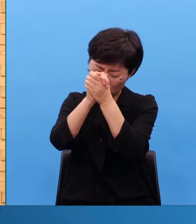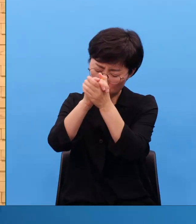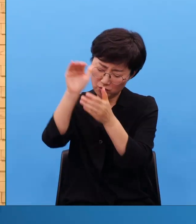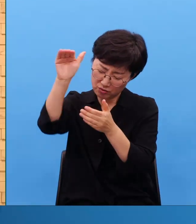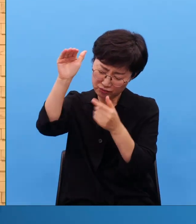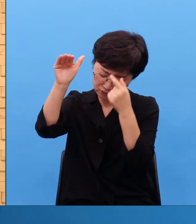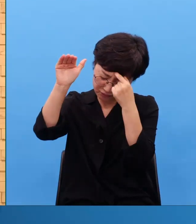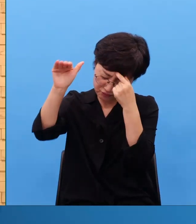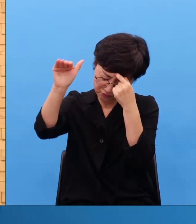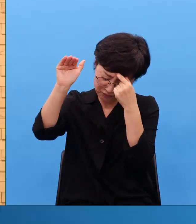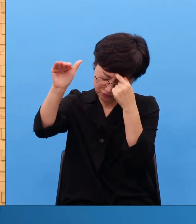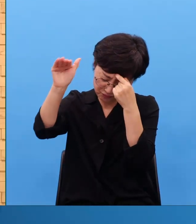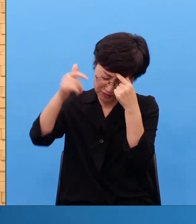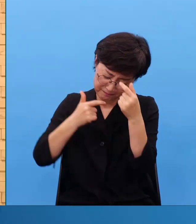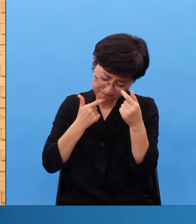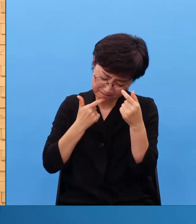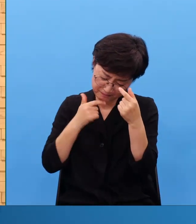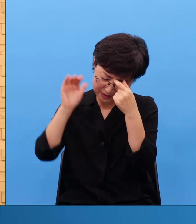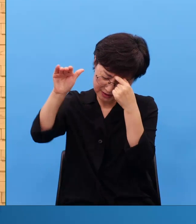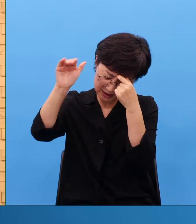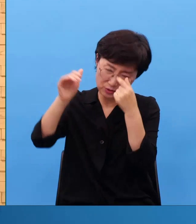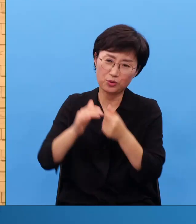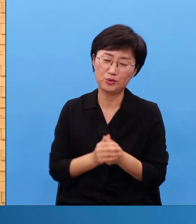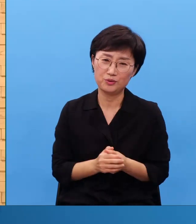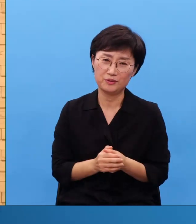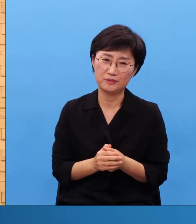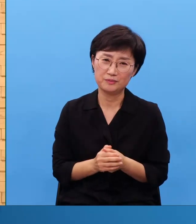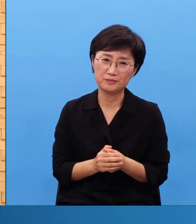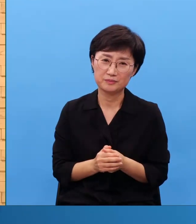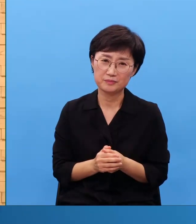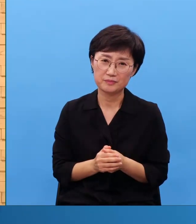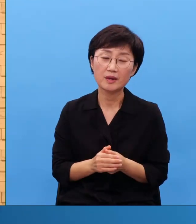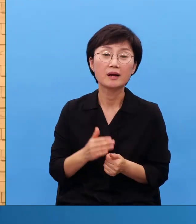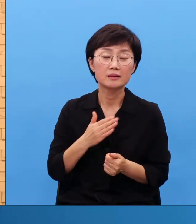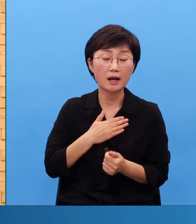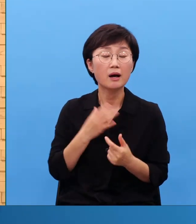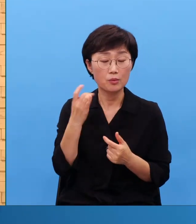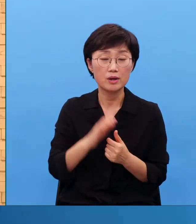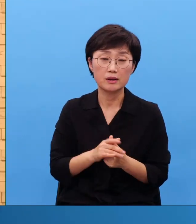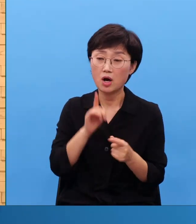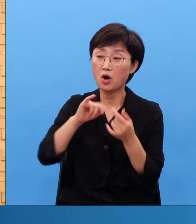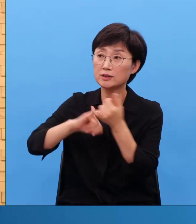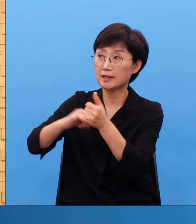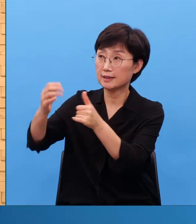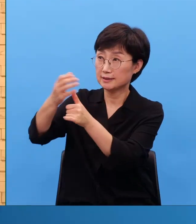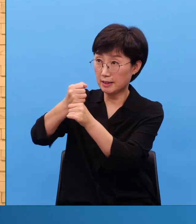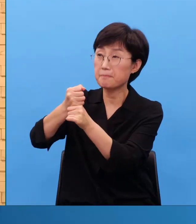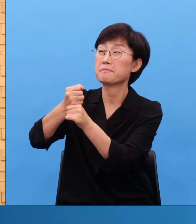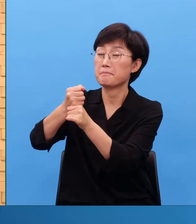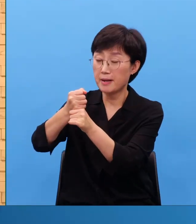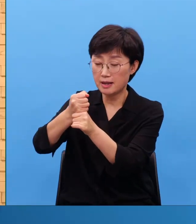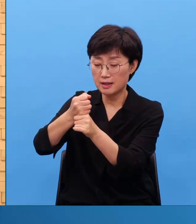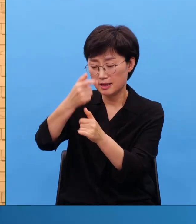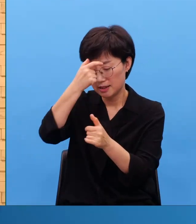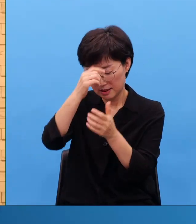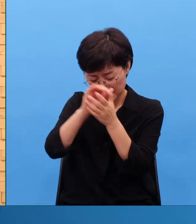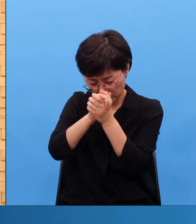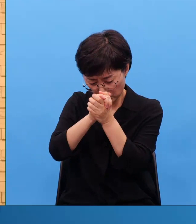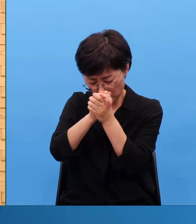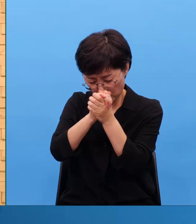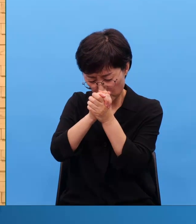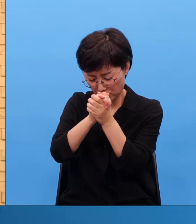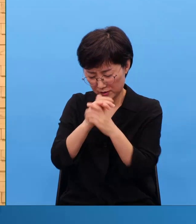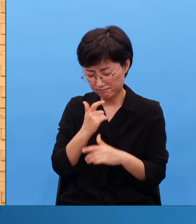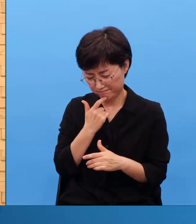pray with it. 그는 사람 나름대로 방법이 있겠죠. 저는 그렇게 이 기도를 계속 합니다. And I'm sure